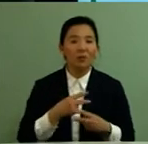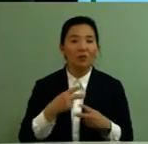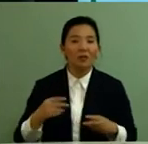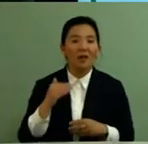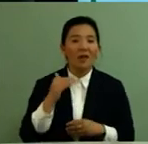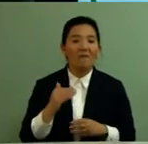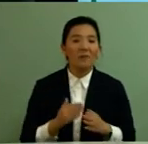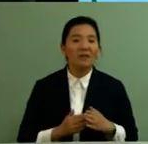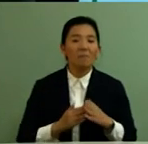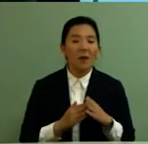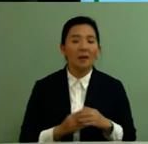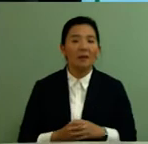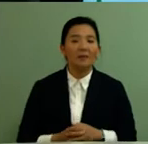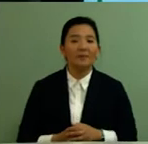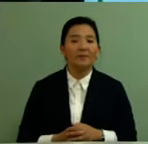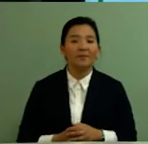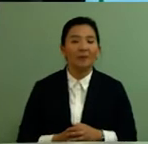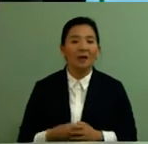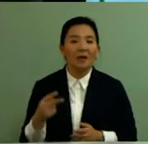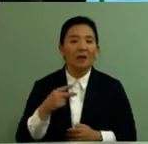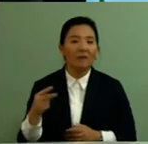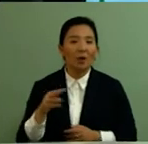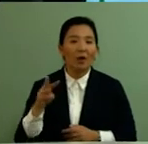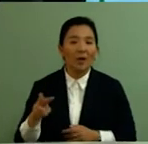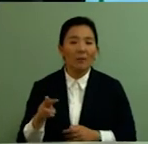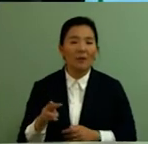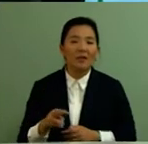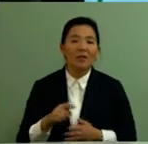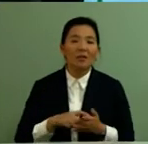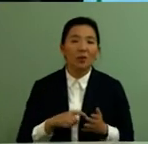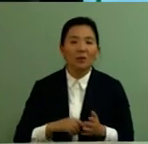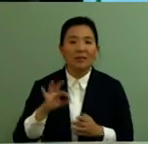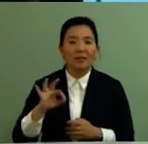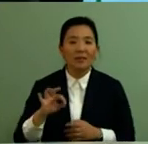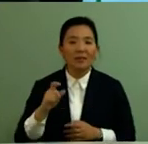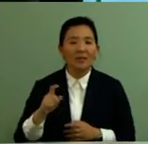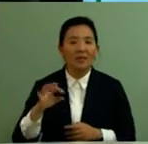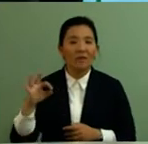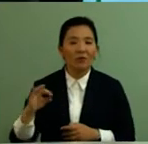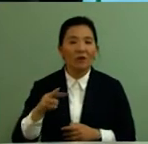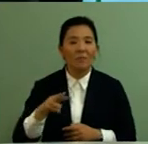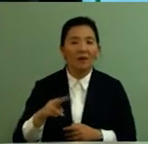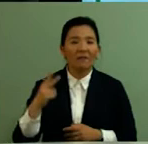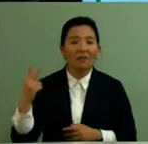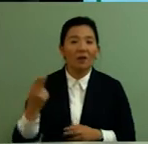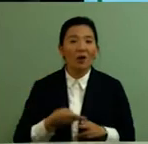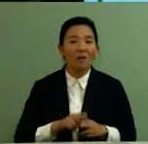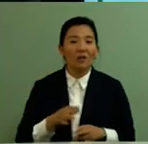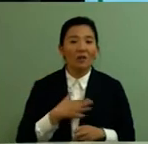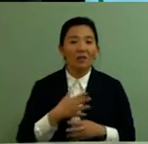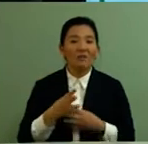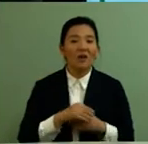f максимальное равно m умножить на x нулевое омега квадрат. Вот наша с